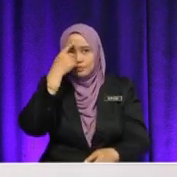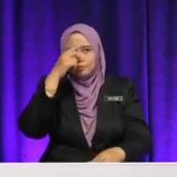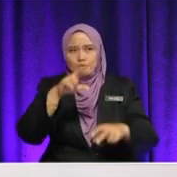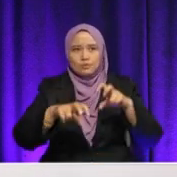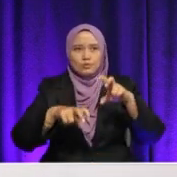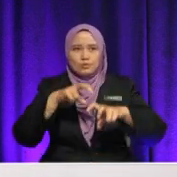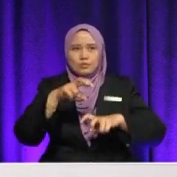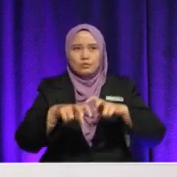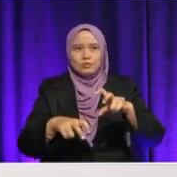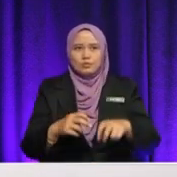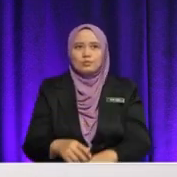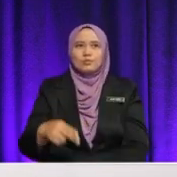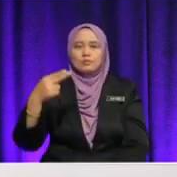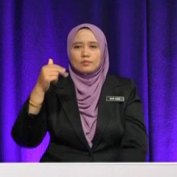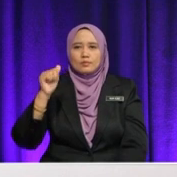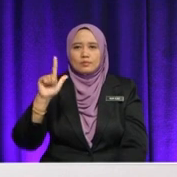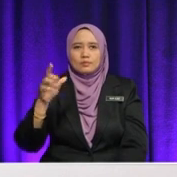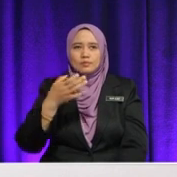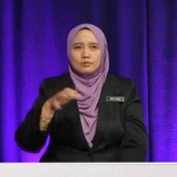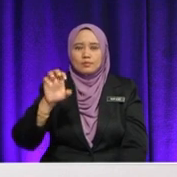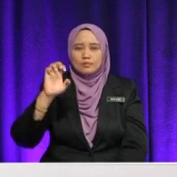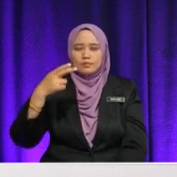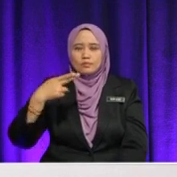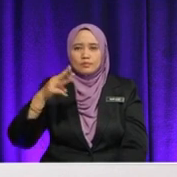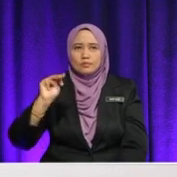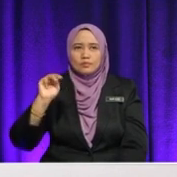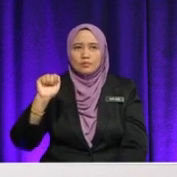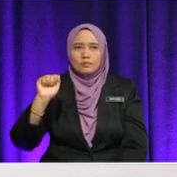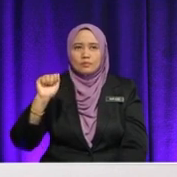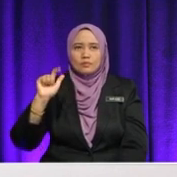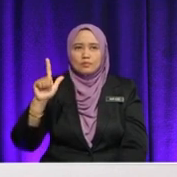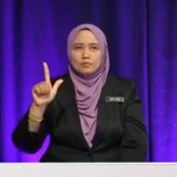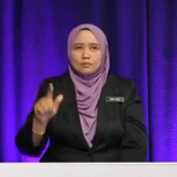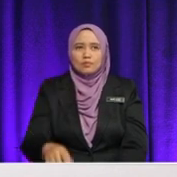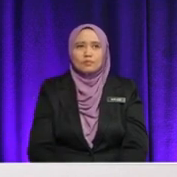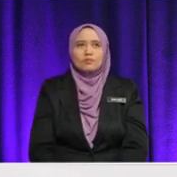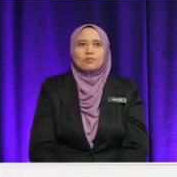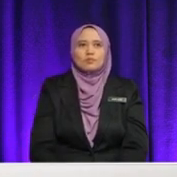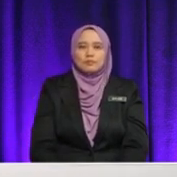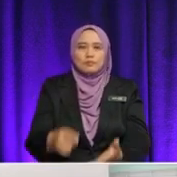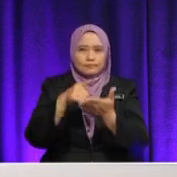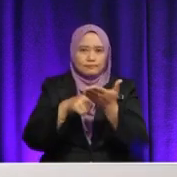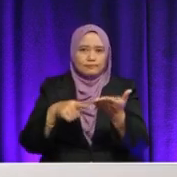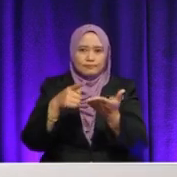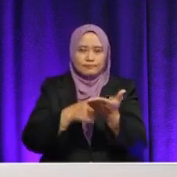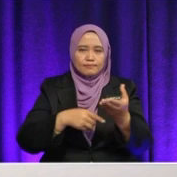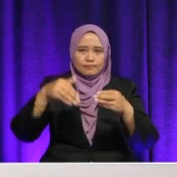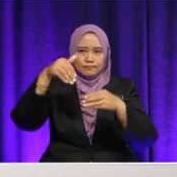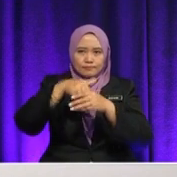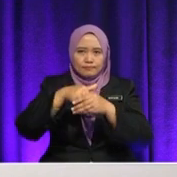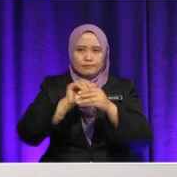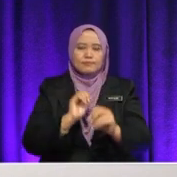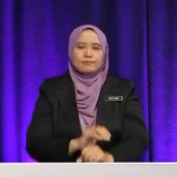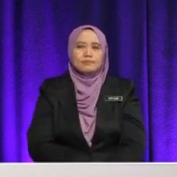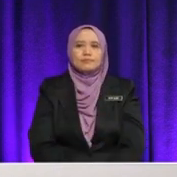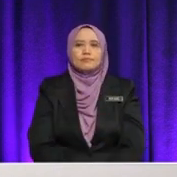penumbuhan menyambut soalnya adalah penumbuhan jawatankuasa bagi mengkaji hal-hal berkaitan pilih layer